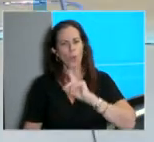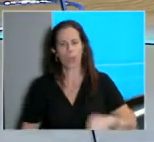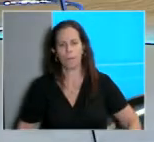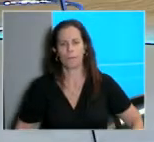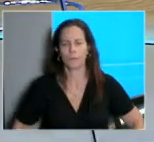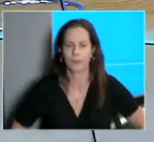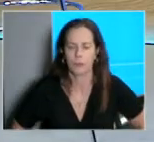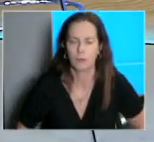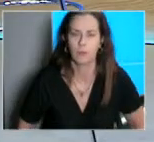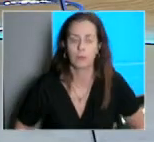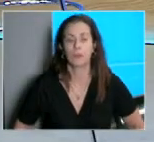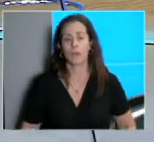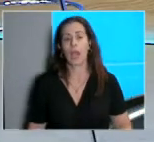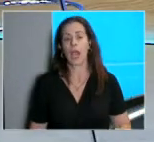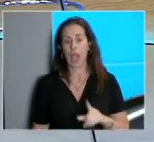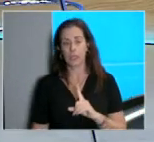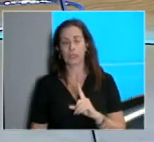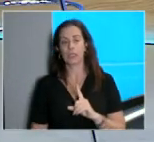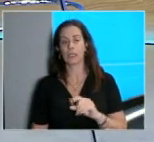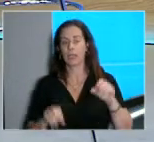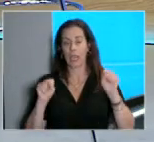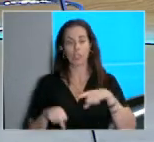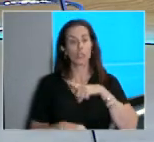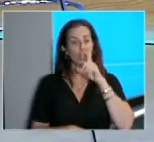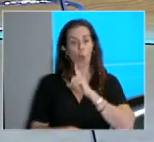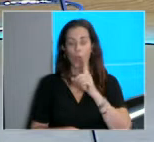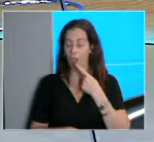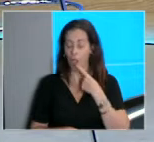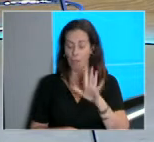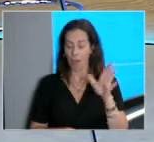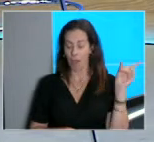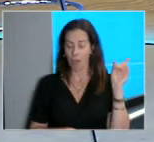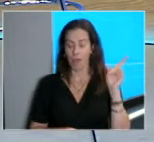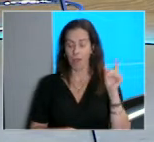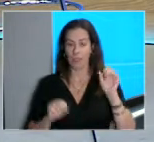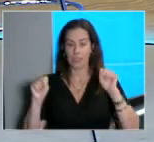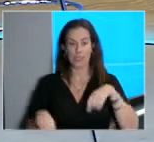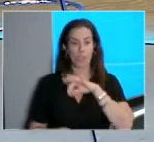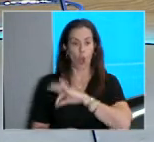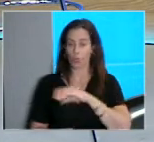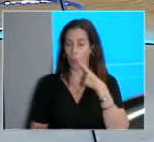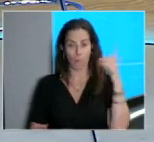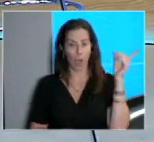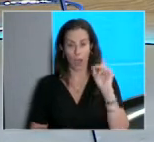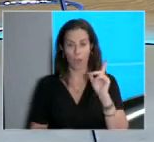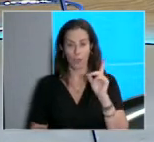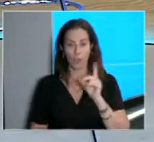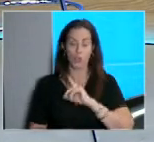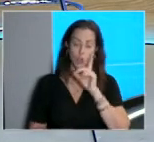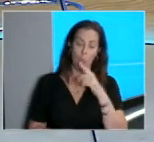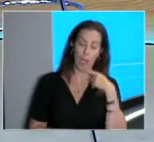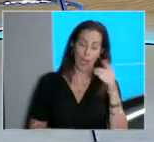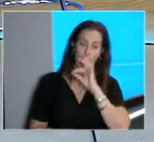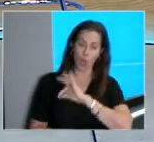חופשי. כך רונן מנליס, אז אני מזכיר לכם שנשיא סוריה אסד אמר לנשיא רוסיה, כלומר נשיא סוריה, אמר